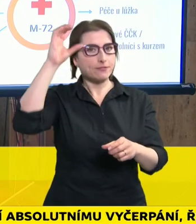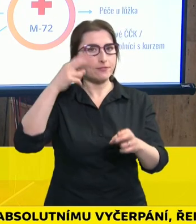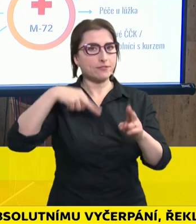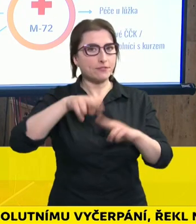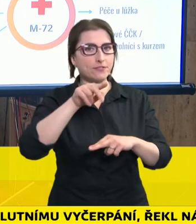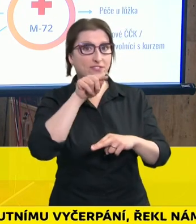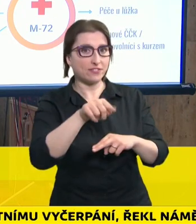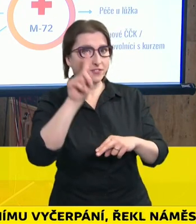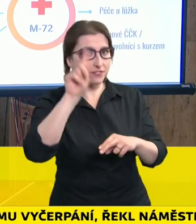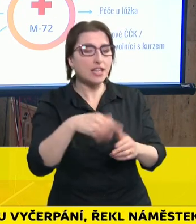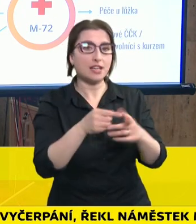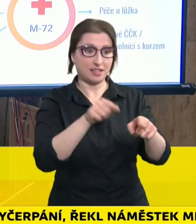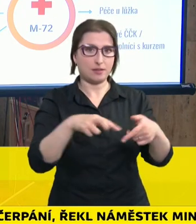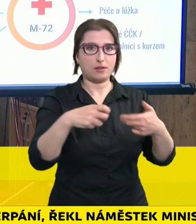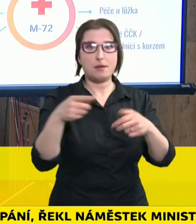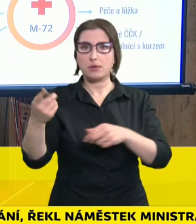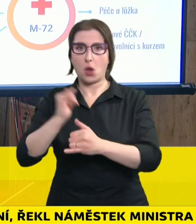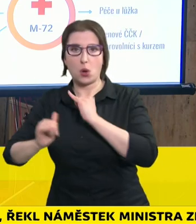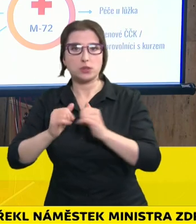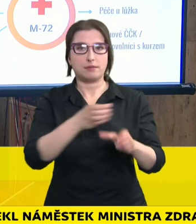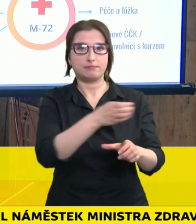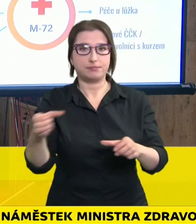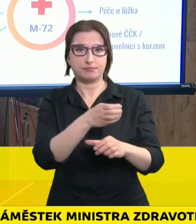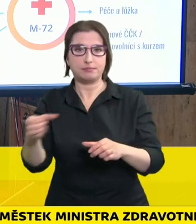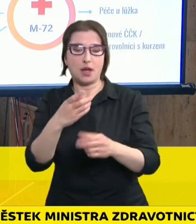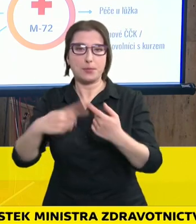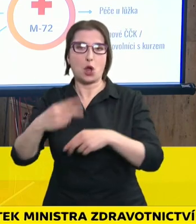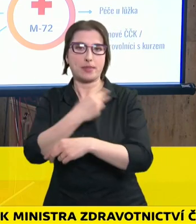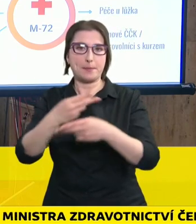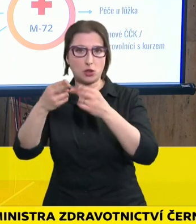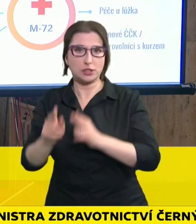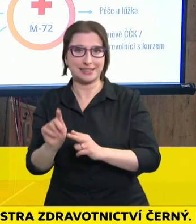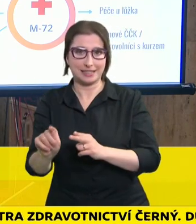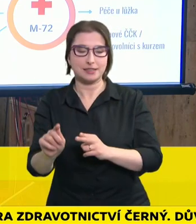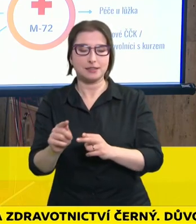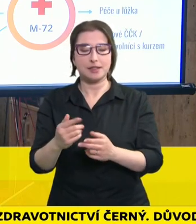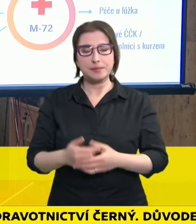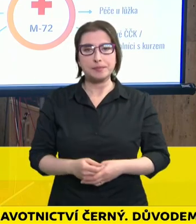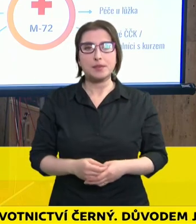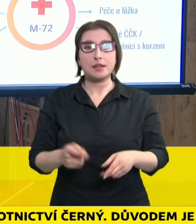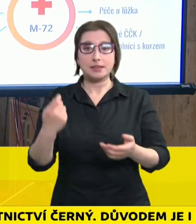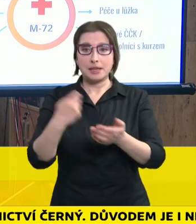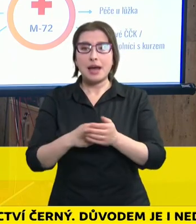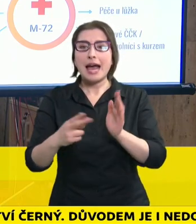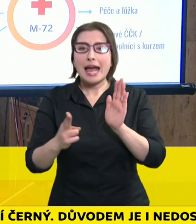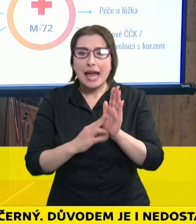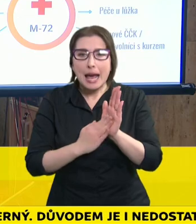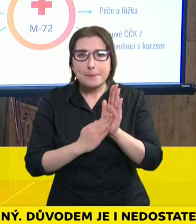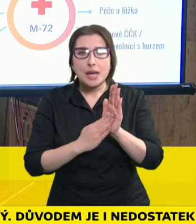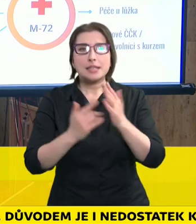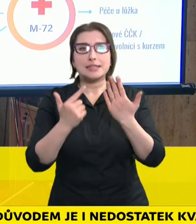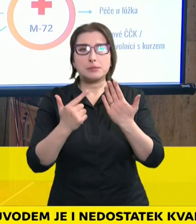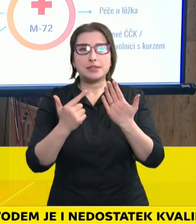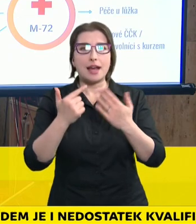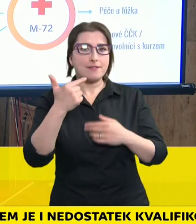a posílit tím kapacity nemocnic. Tím se dostávám ke zkratce M72, která není